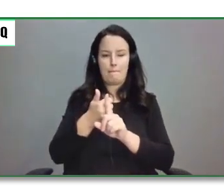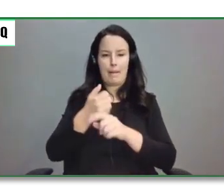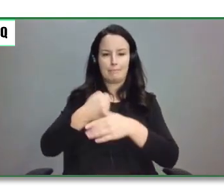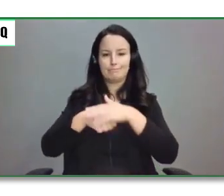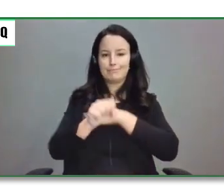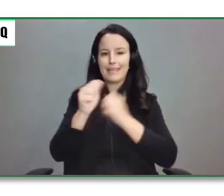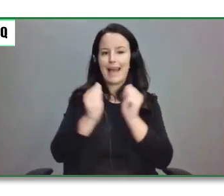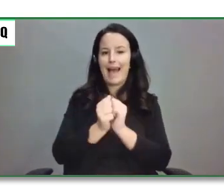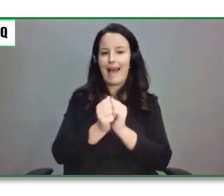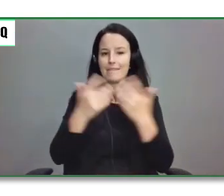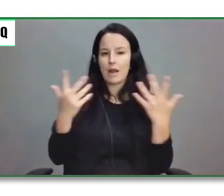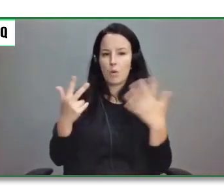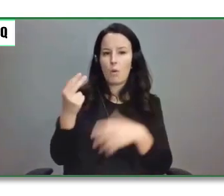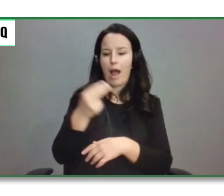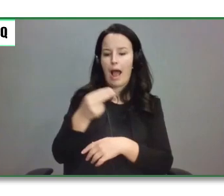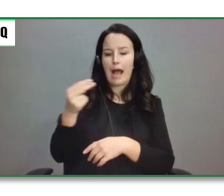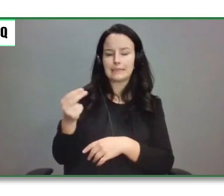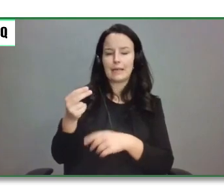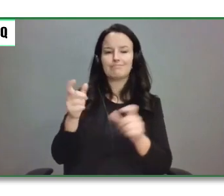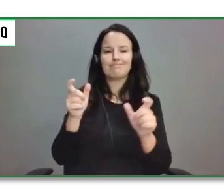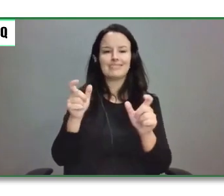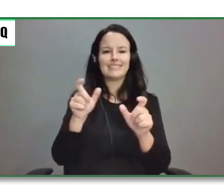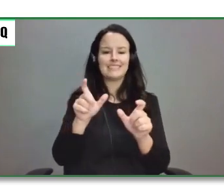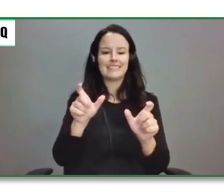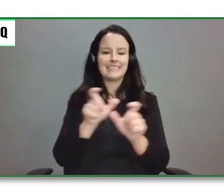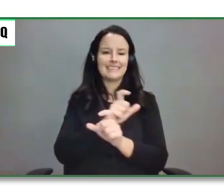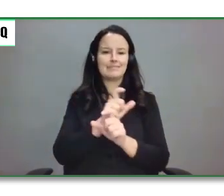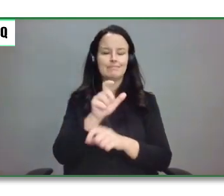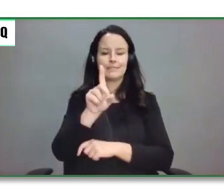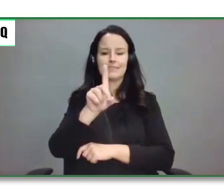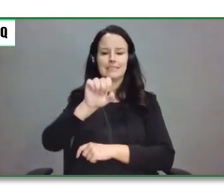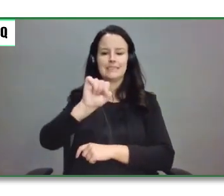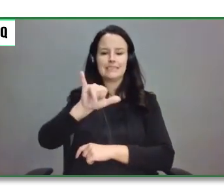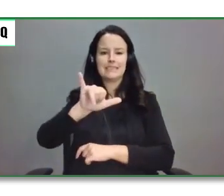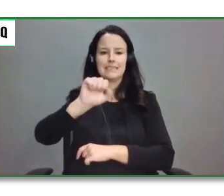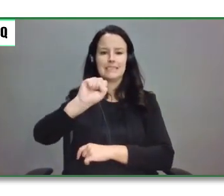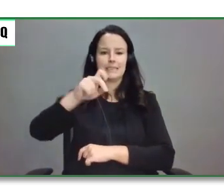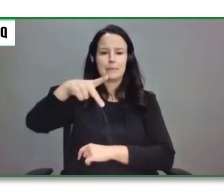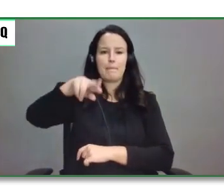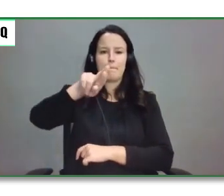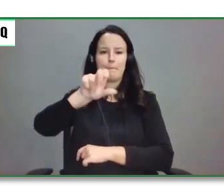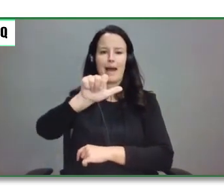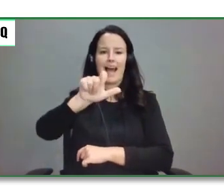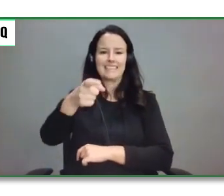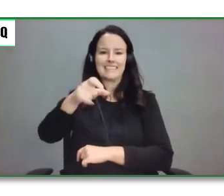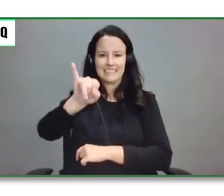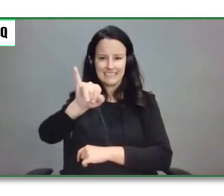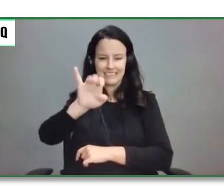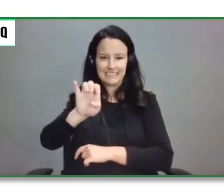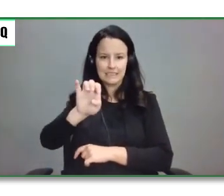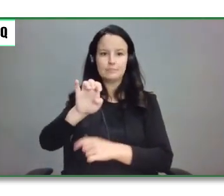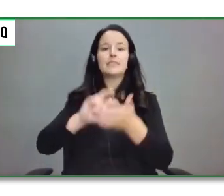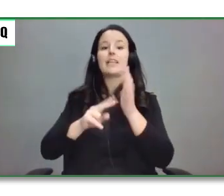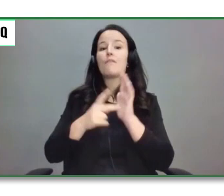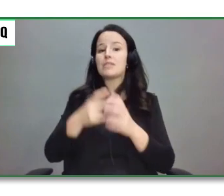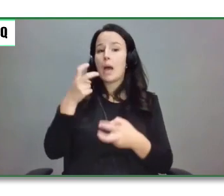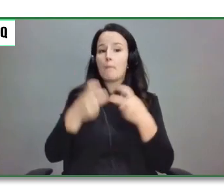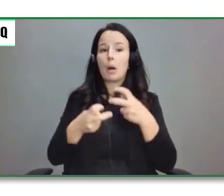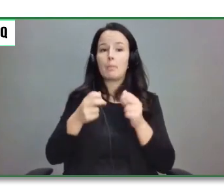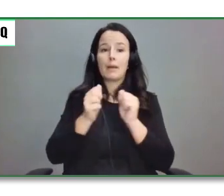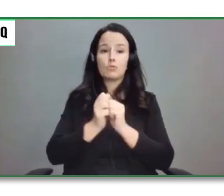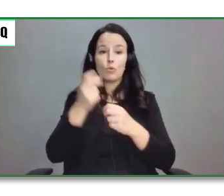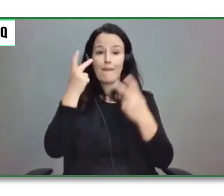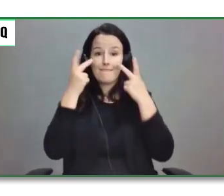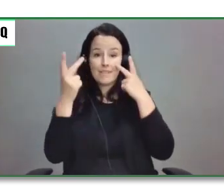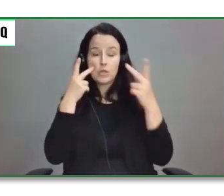handicap qui m'affecte à bien des égards, et notamment la vision et la mobilité. J'adore être